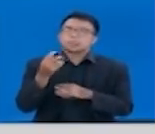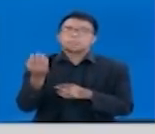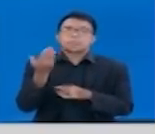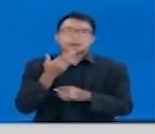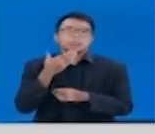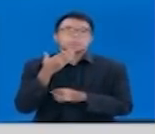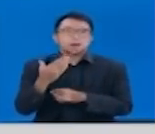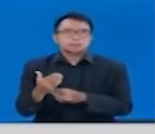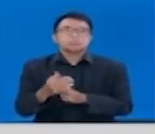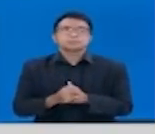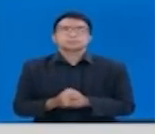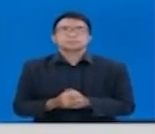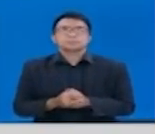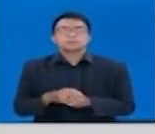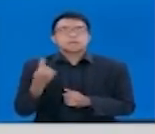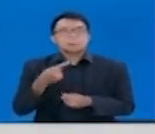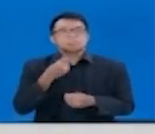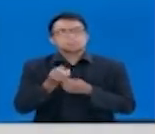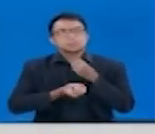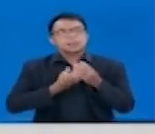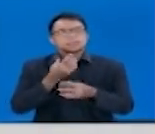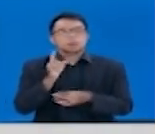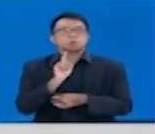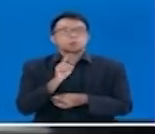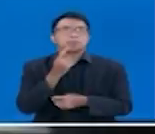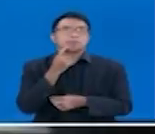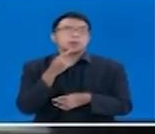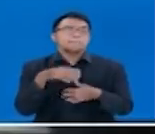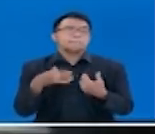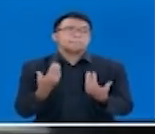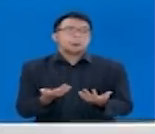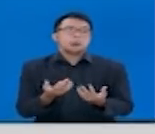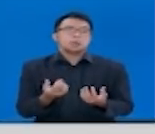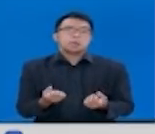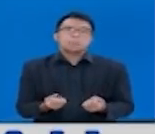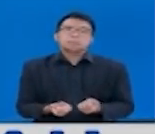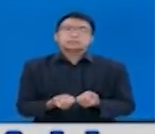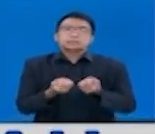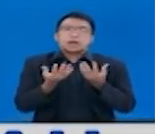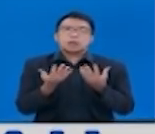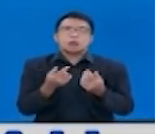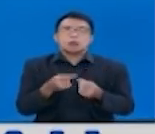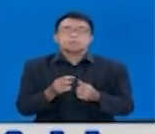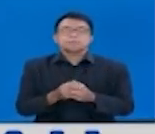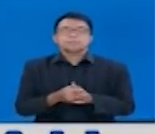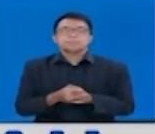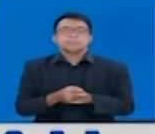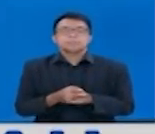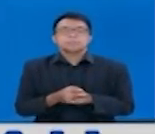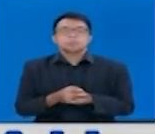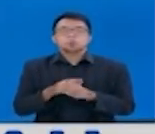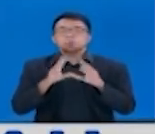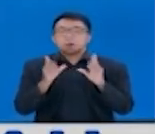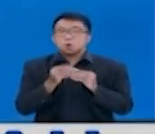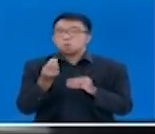Dapat kami jelaskan terlebih dahulu terkait dengan kejadian hilangnya beberapa uang yang ada di